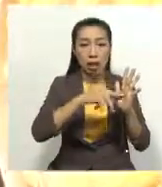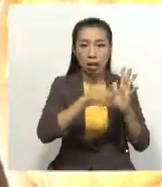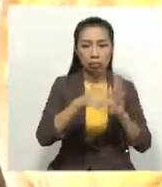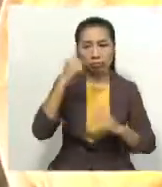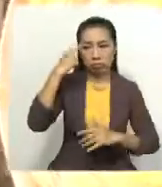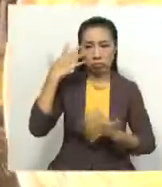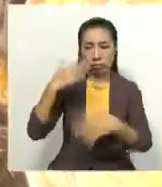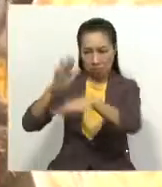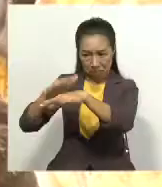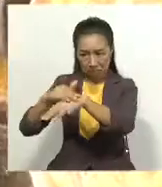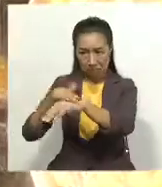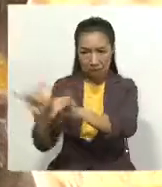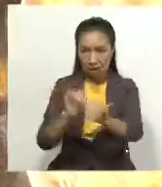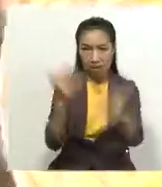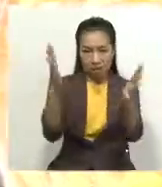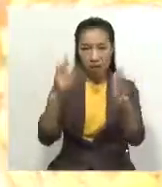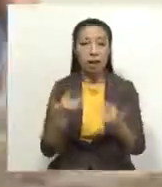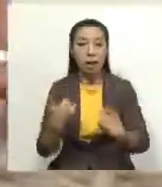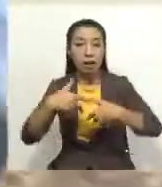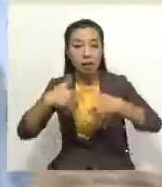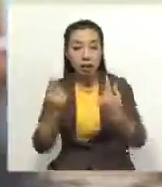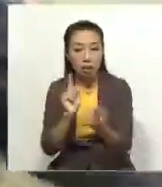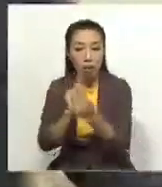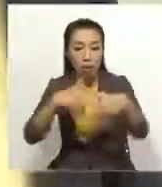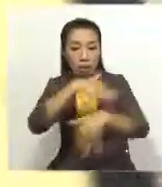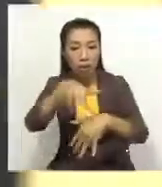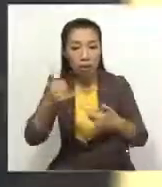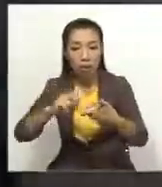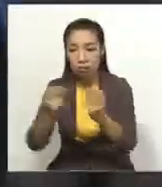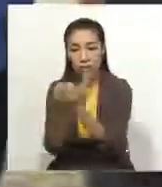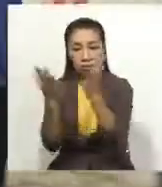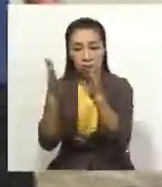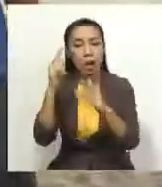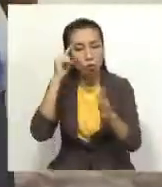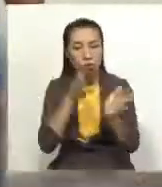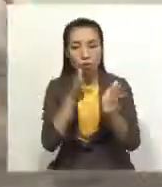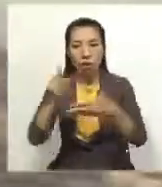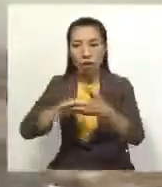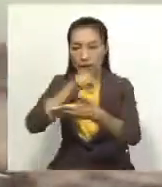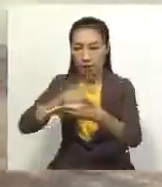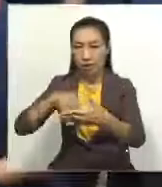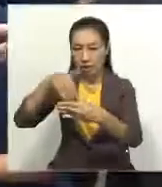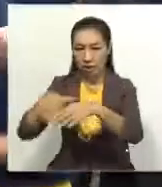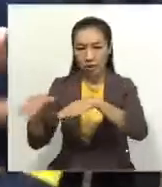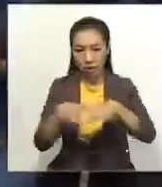ที่ครั้งนี้ไม่มีปัญหาความขัดแย้งเกิดขึ้นและทุกฝ่ายพร้อมที่จะเลือกตั้งแล้ว